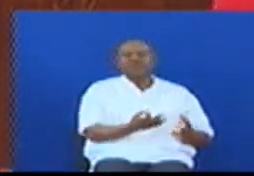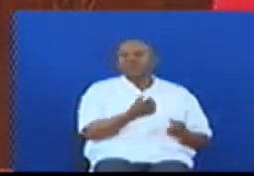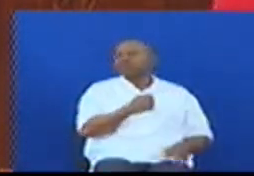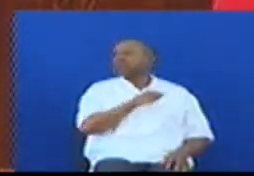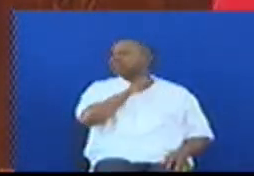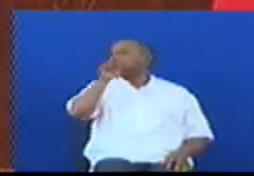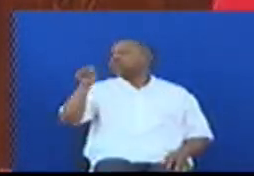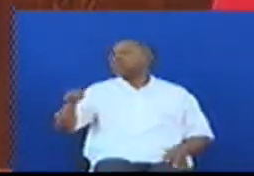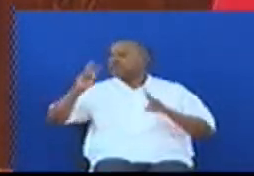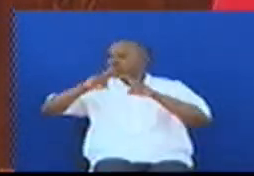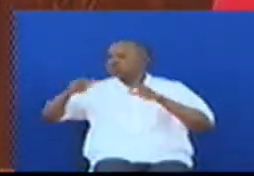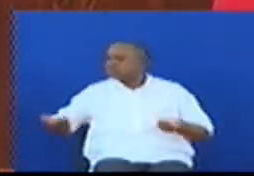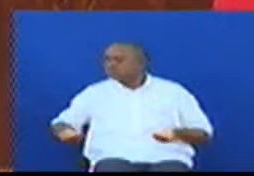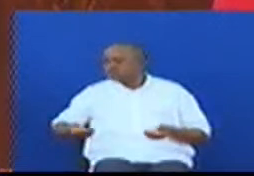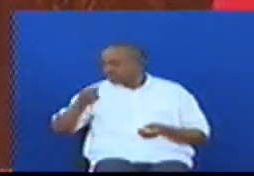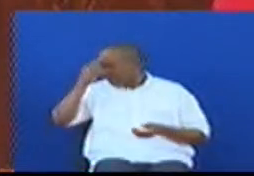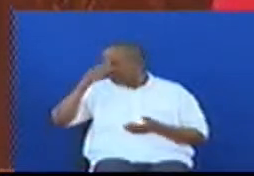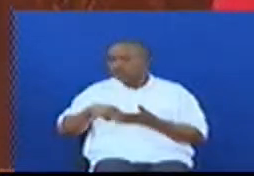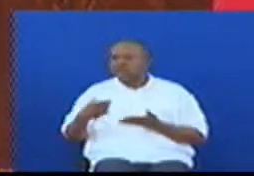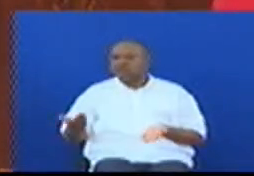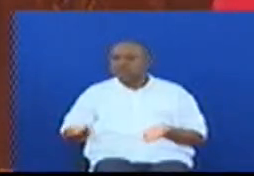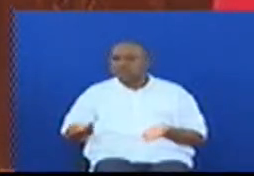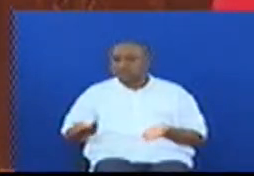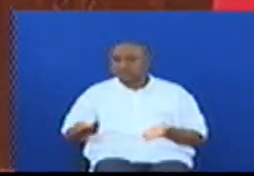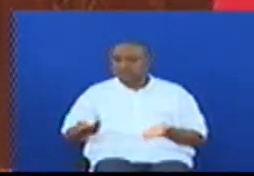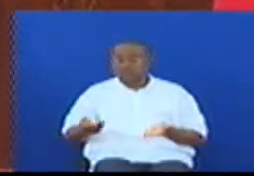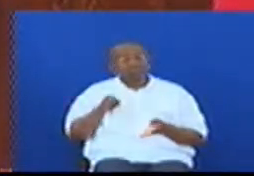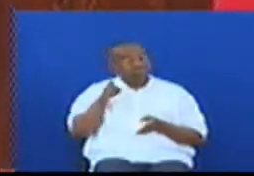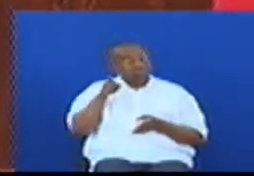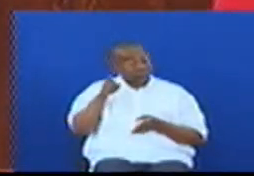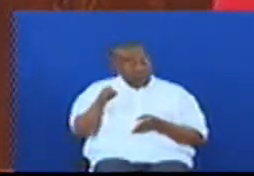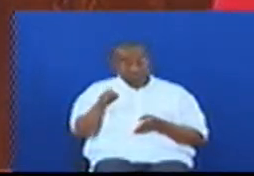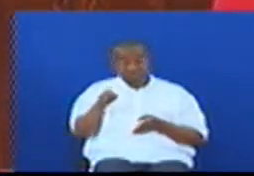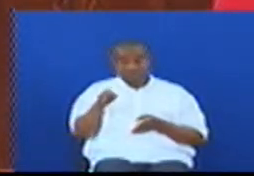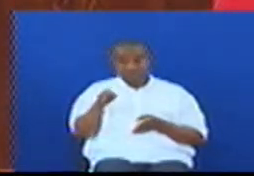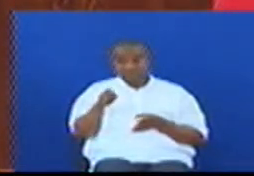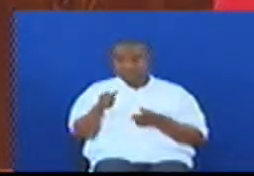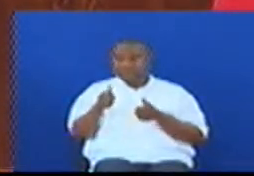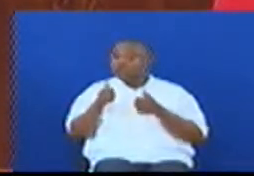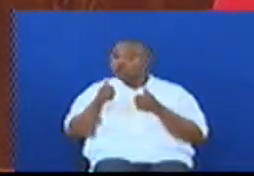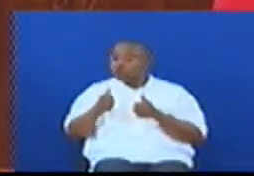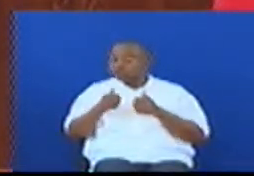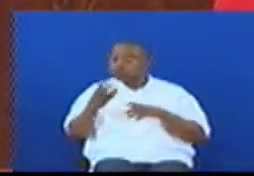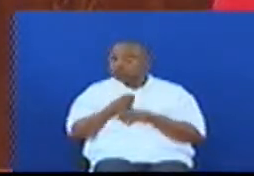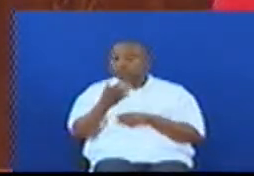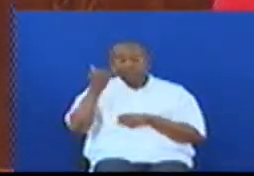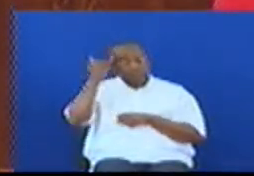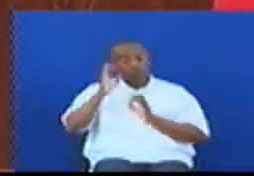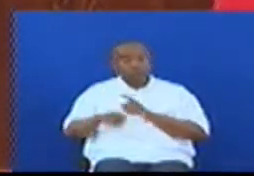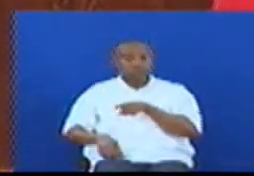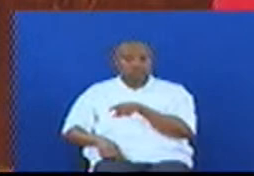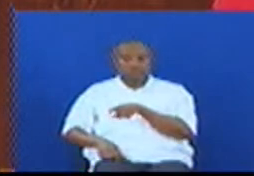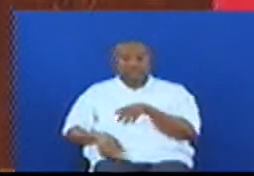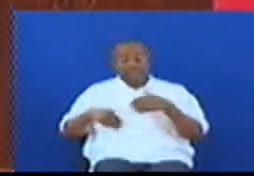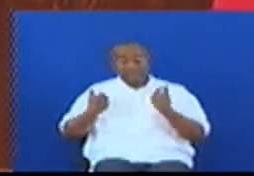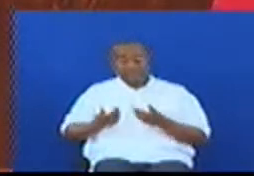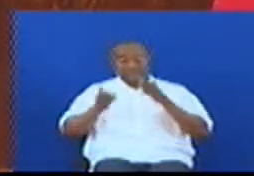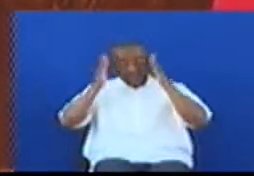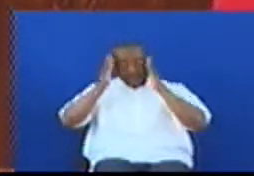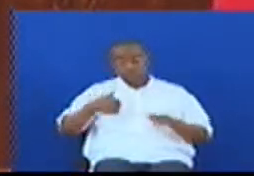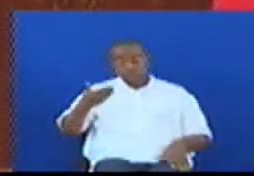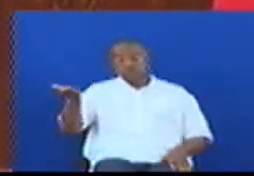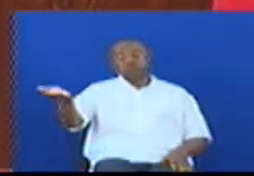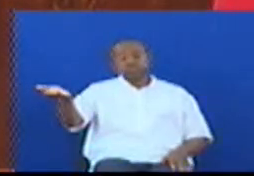kujikagua, hiyo ni self review, hutegemei kupata impartial opinion hapo. Kwa hiyo Mheshimiwa Speaker,